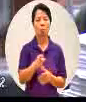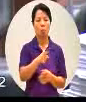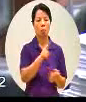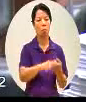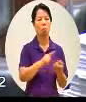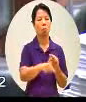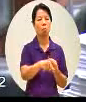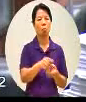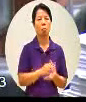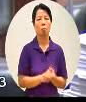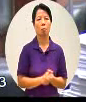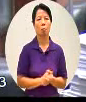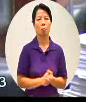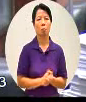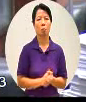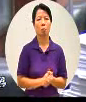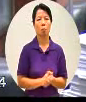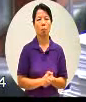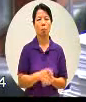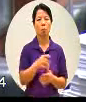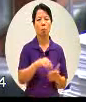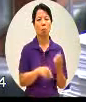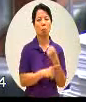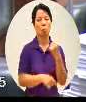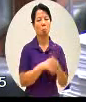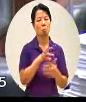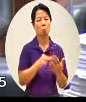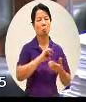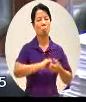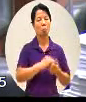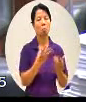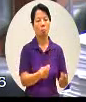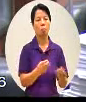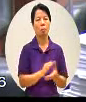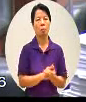行，没有这个法令规定，